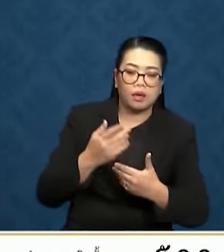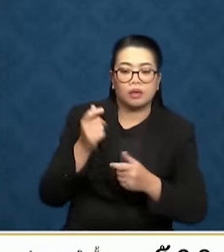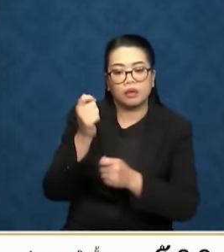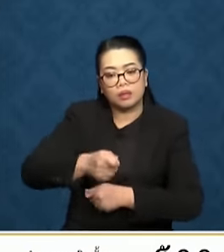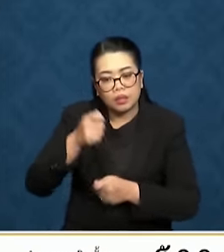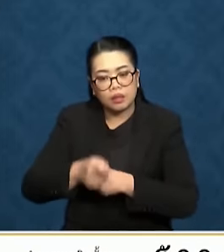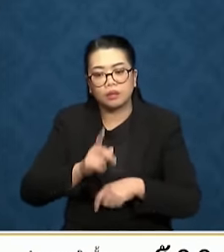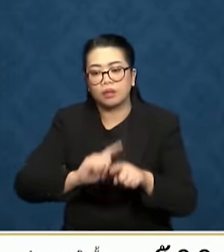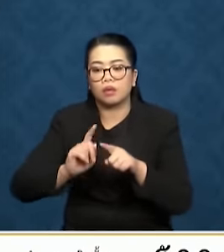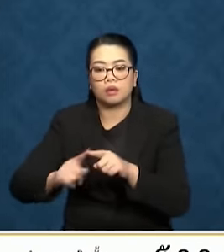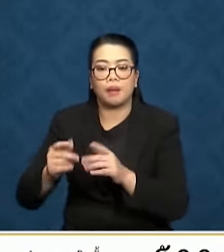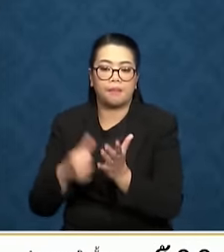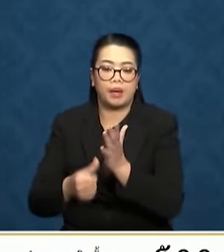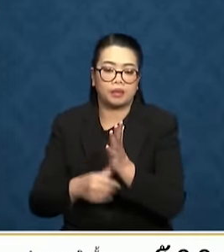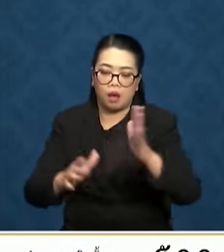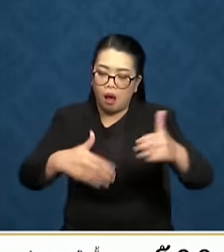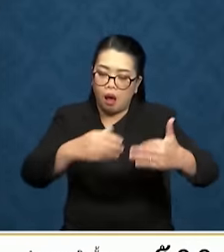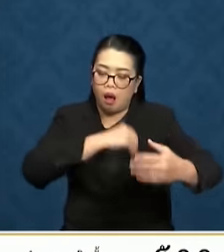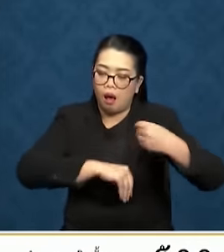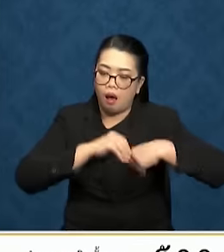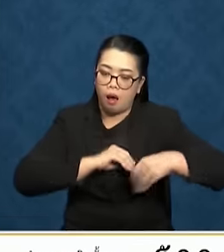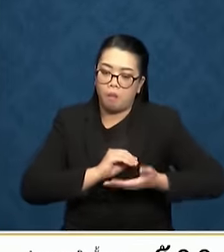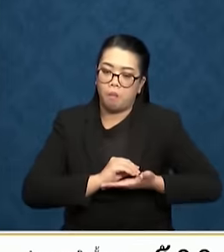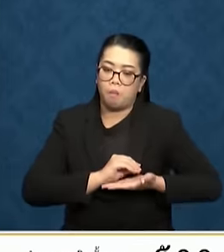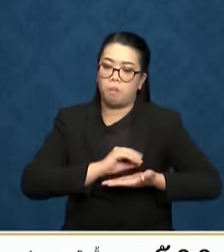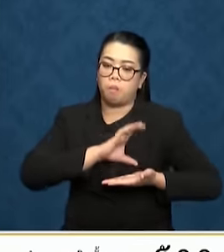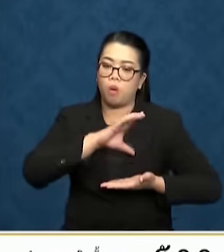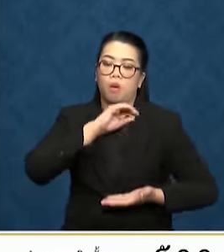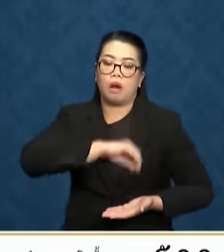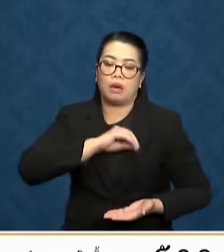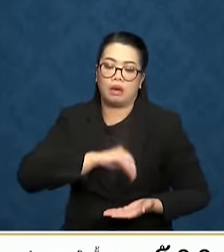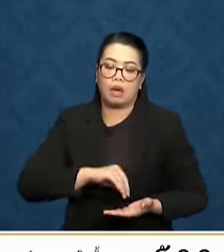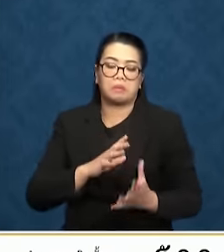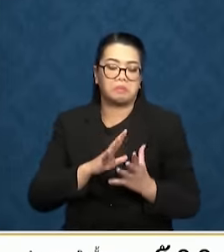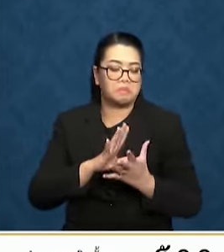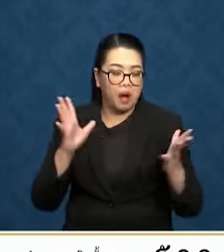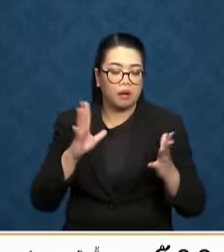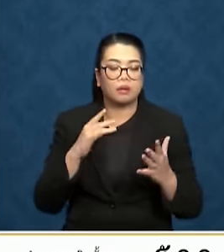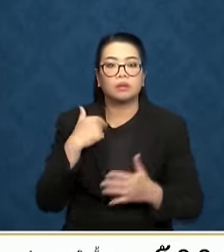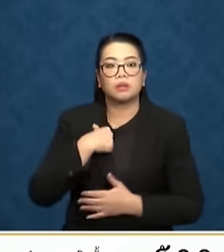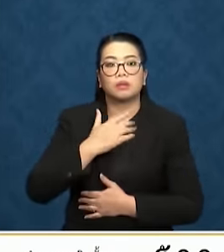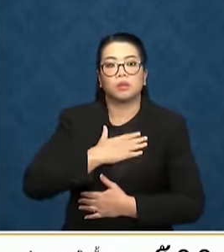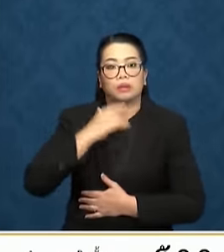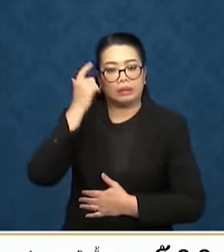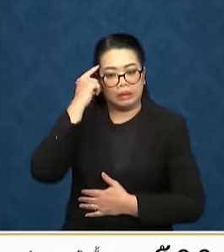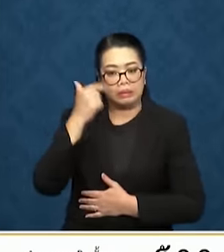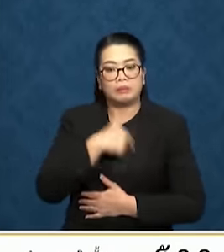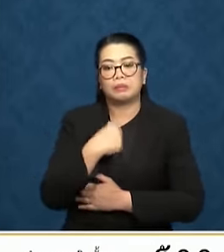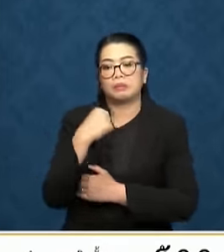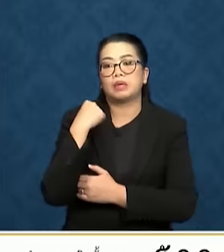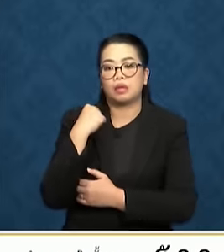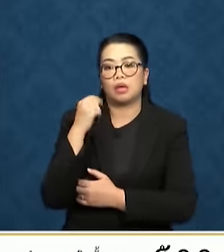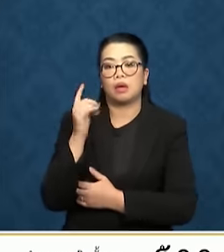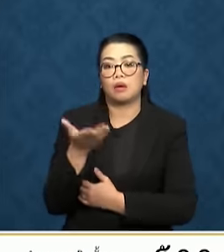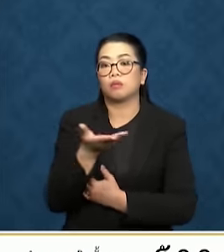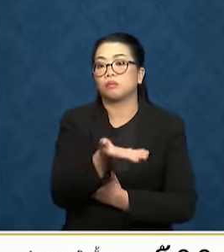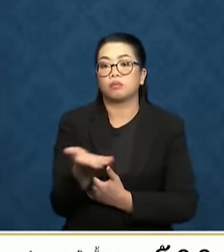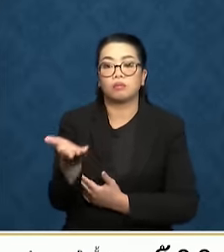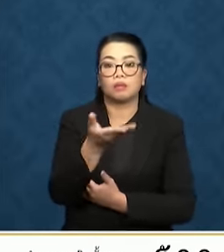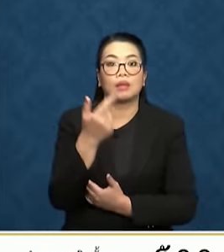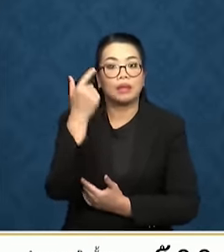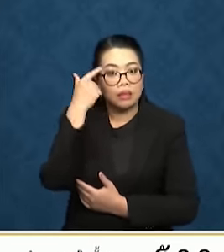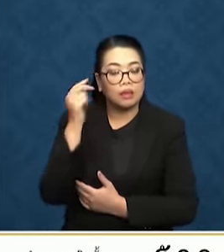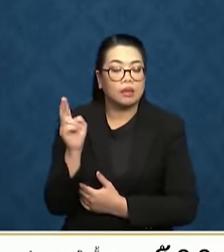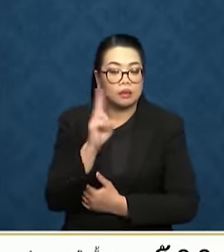เนี่ยมันจะทำให้ภาษีเข้ามาเยอะมากขึ้นขนาดไหนซึ่งผมมั่นใจครับว่าท่านคงจะ